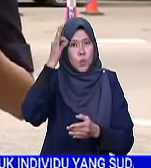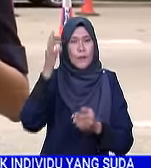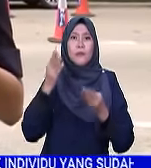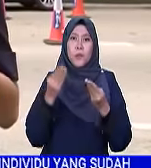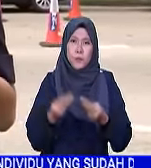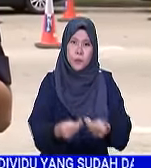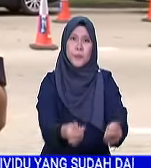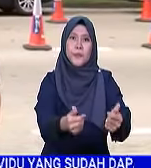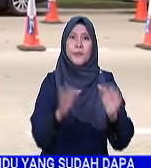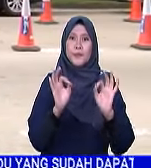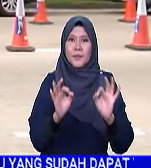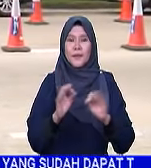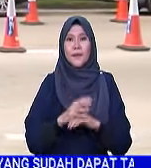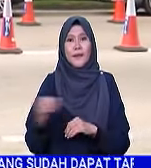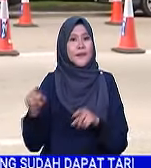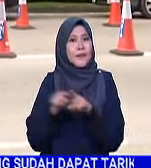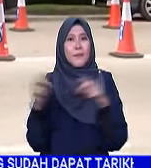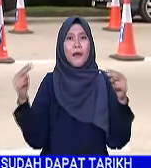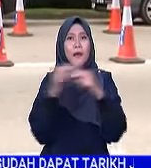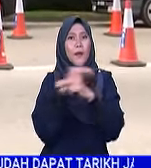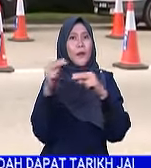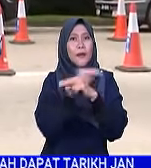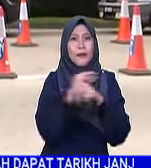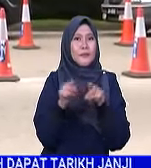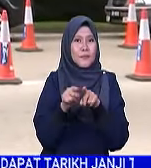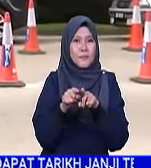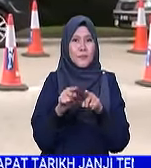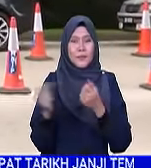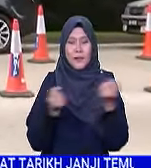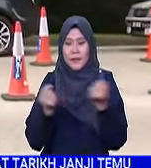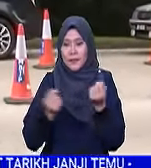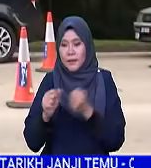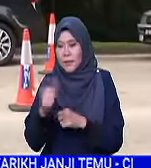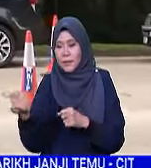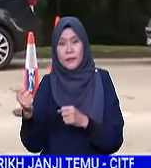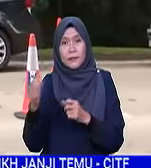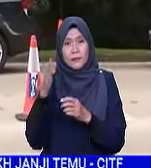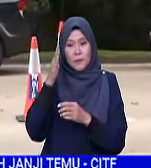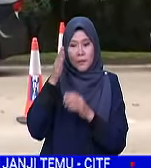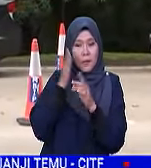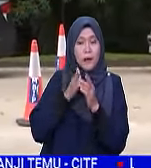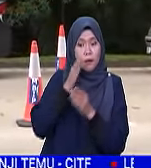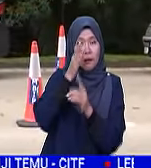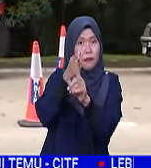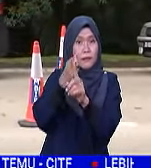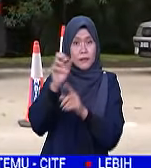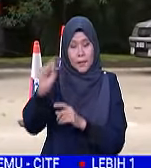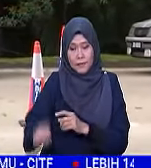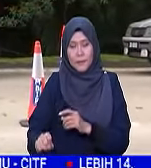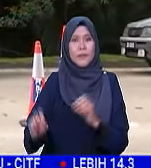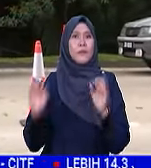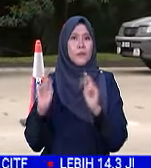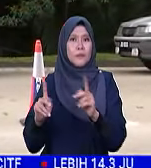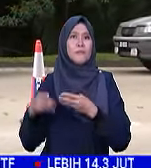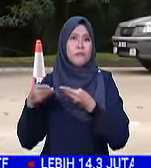lagi terkawal. Sama juga di lebuh-lebuh raya. Kalau kita tengok, kenderaan-kenderaan yang menghala ke arah selatan bergerak lancar dan terkawal. Dan tiada